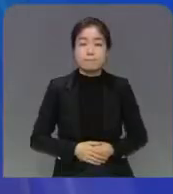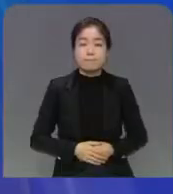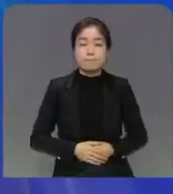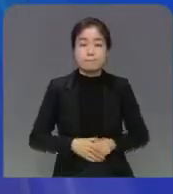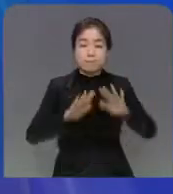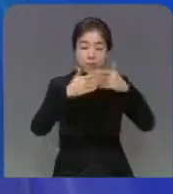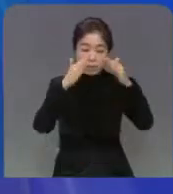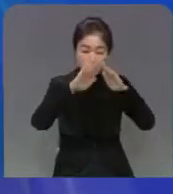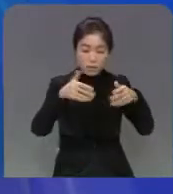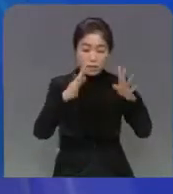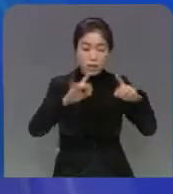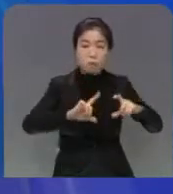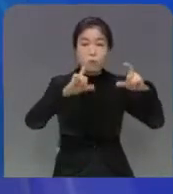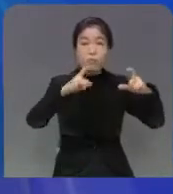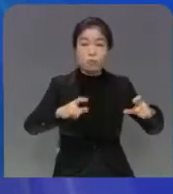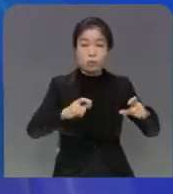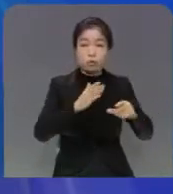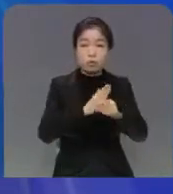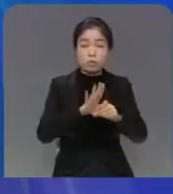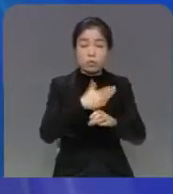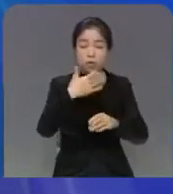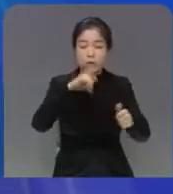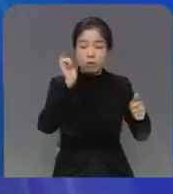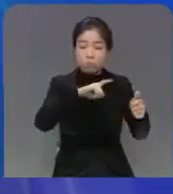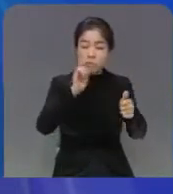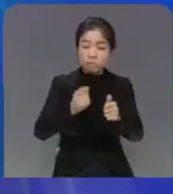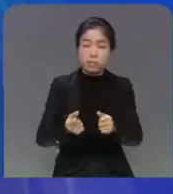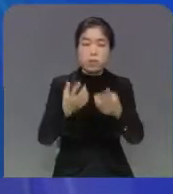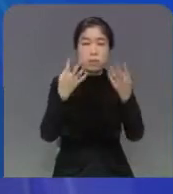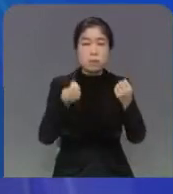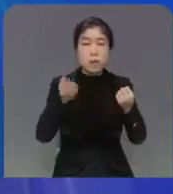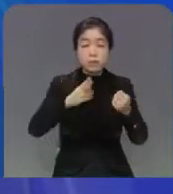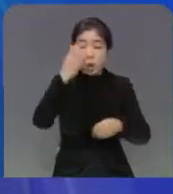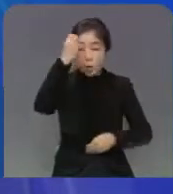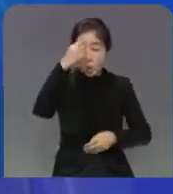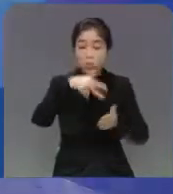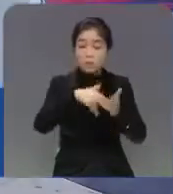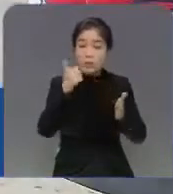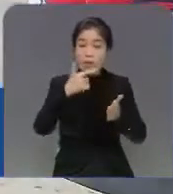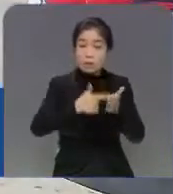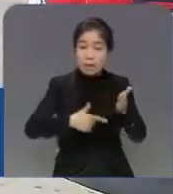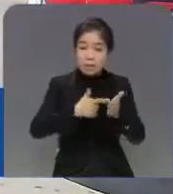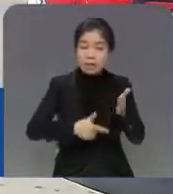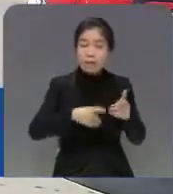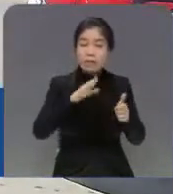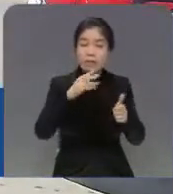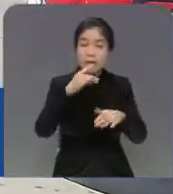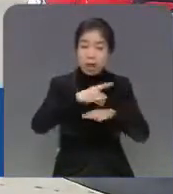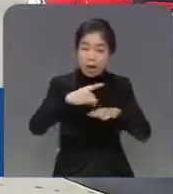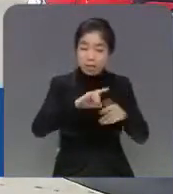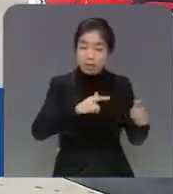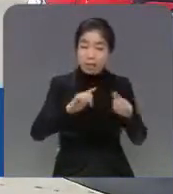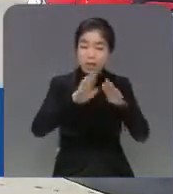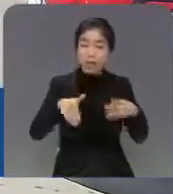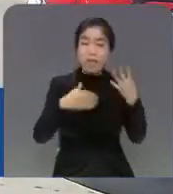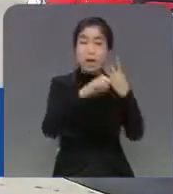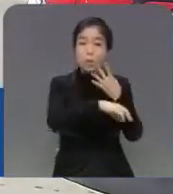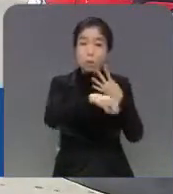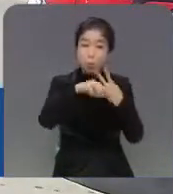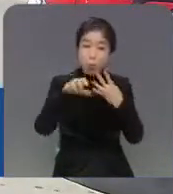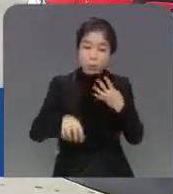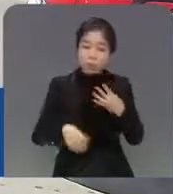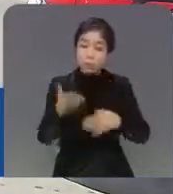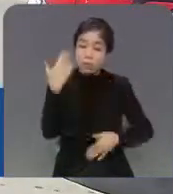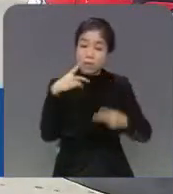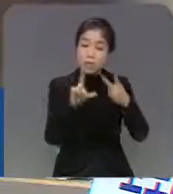전남 동부권을 중심으로 코로나19 확진자가 속출하고 있지만 고흥과 장흥, 강진과 해남 등 전남 지역 4개 군은